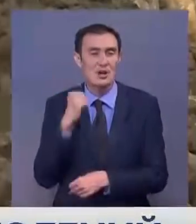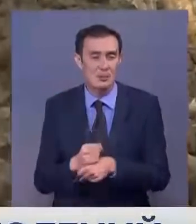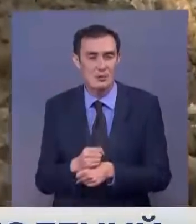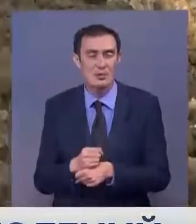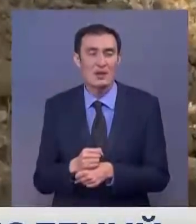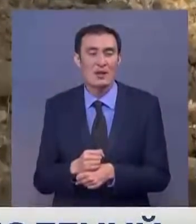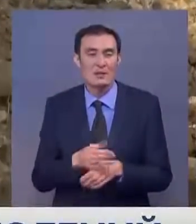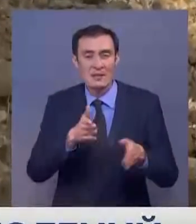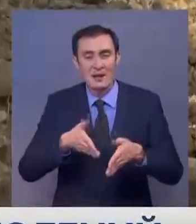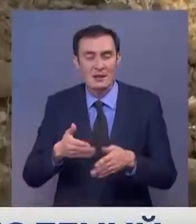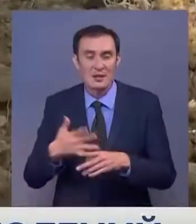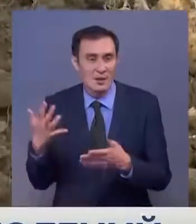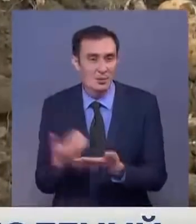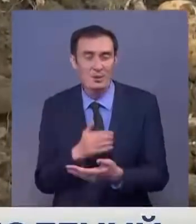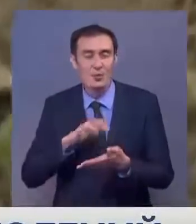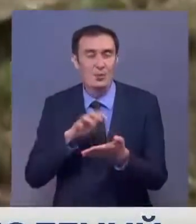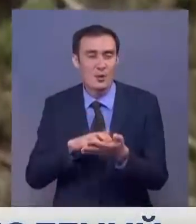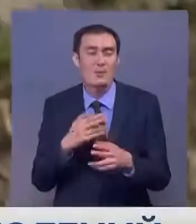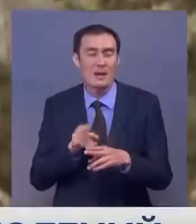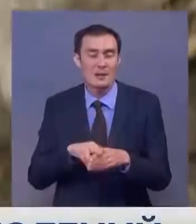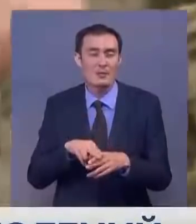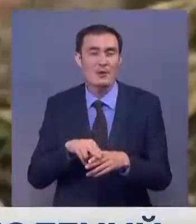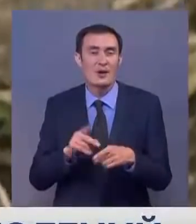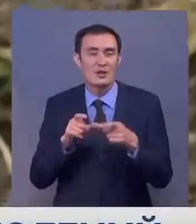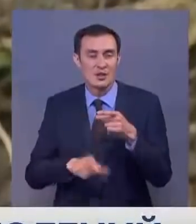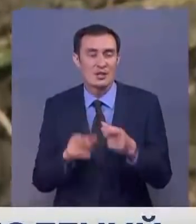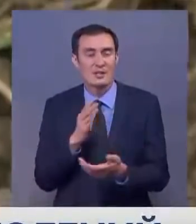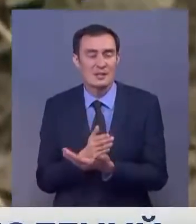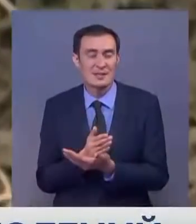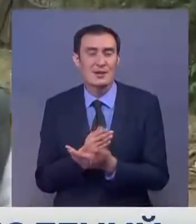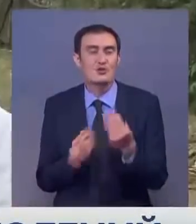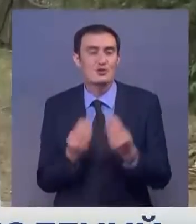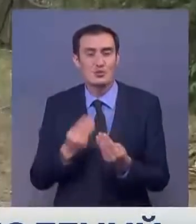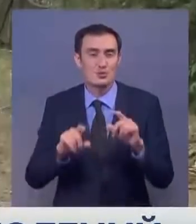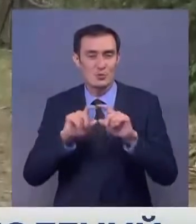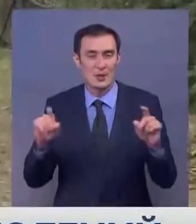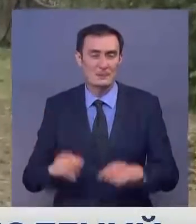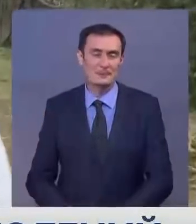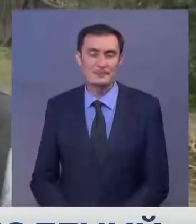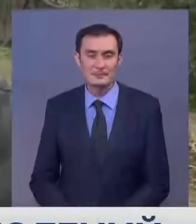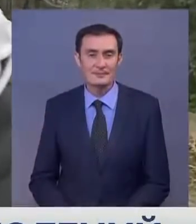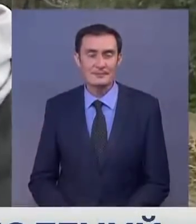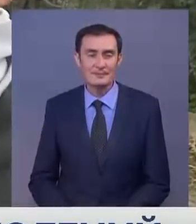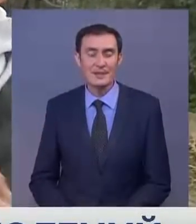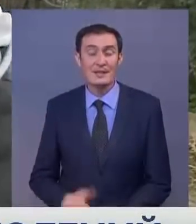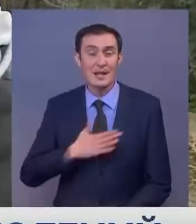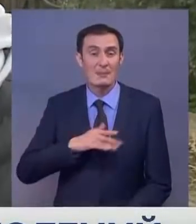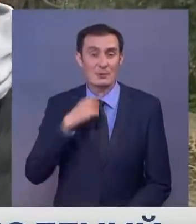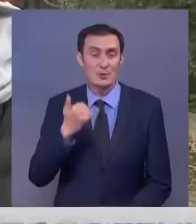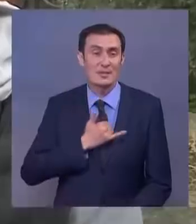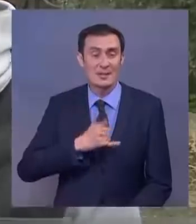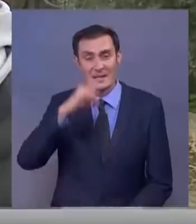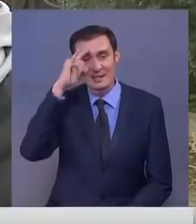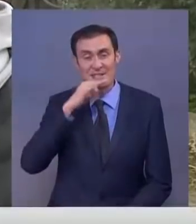на грядке они добудут уголь. Потому на шахте про это семейство есть особая шутка. Нам очень говорят, вот мы на